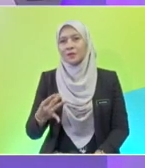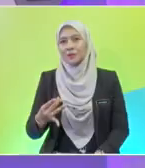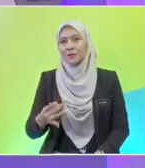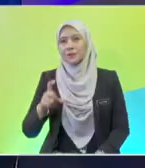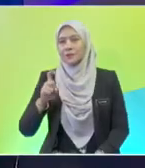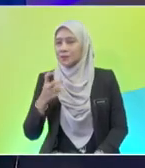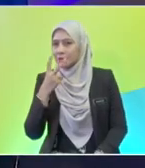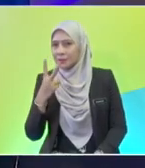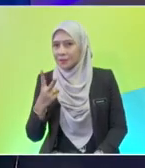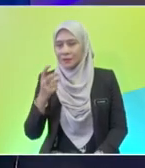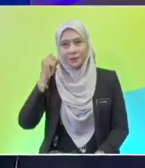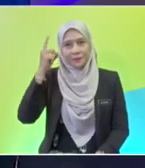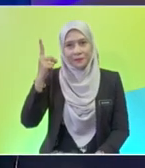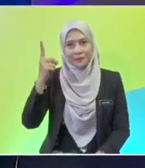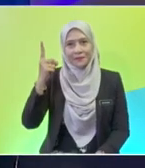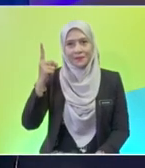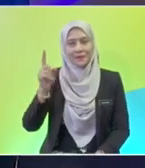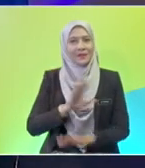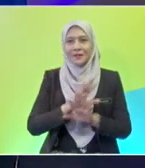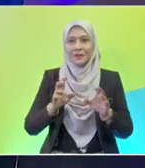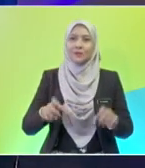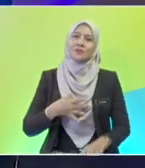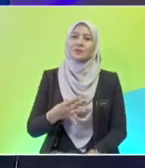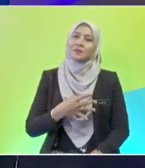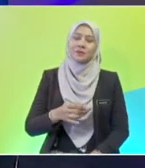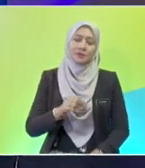lampu-lampu dadu lama